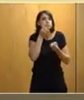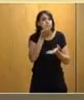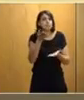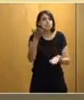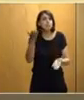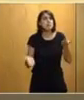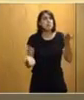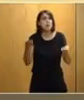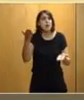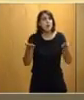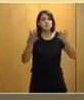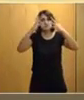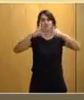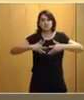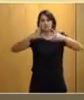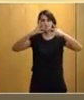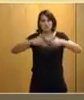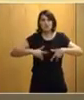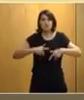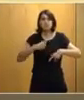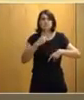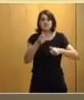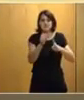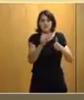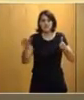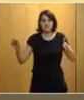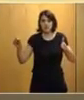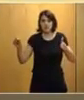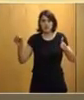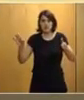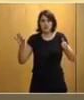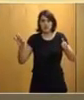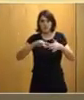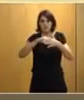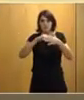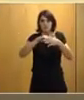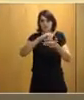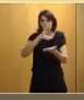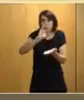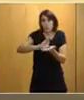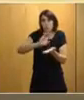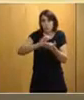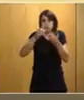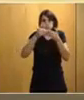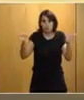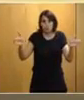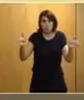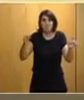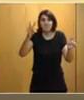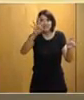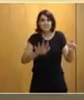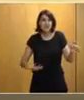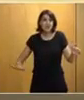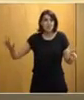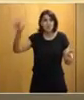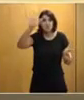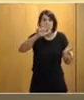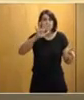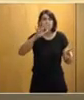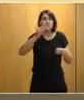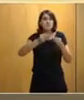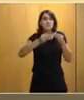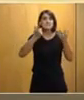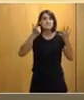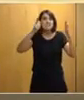balanç, donar-vos que en aquesta primera setmana d'arrencada del curs escolar, a Catalunya es van fer 16